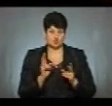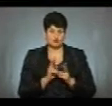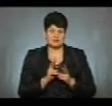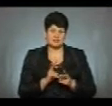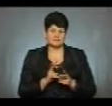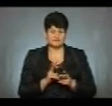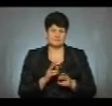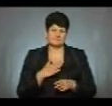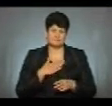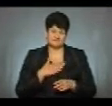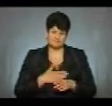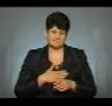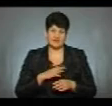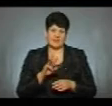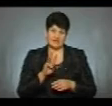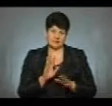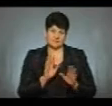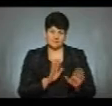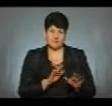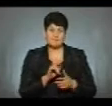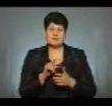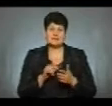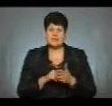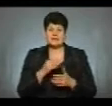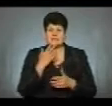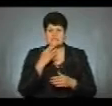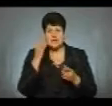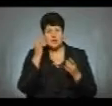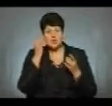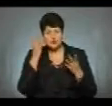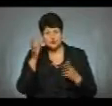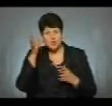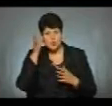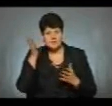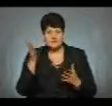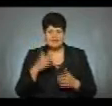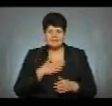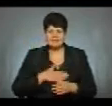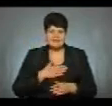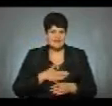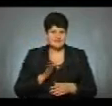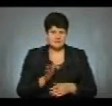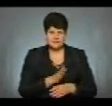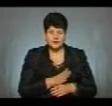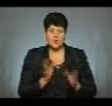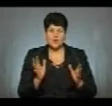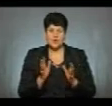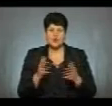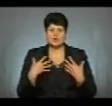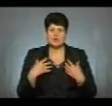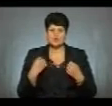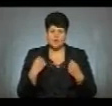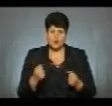задовільно оцінили на трієчку. Питання національної культури і освіти незадовільно, охорона